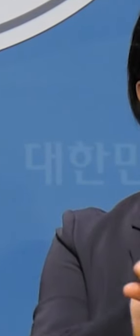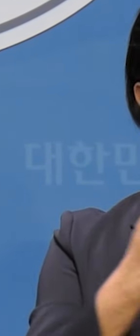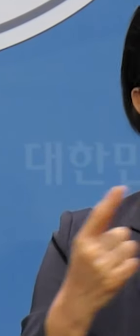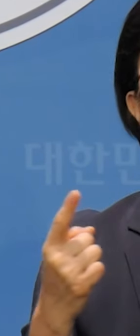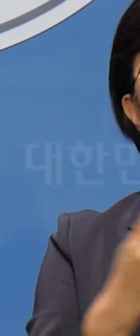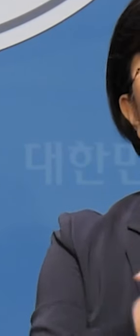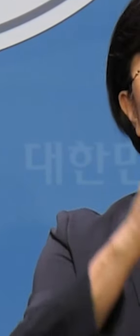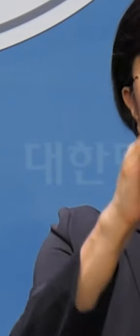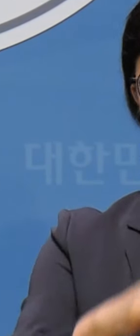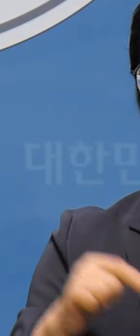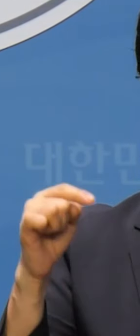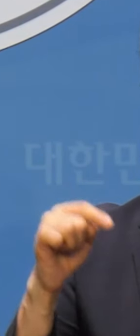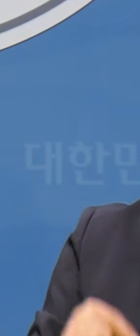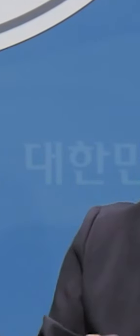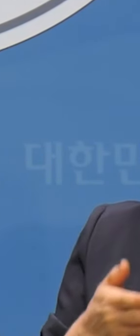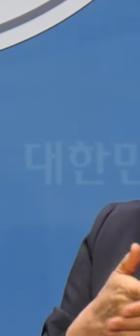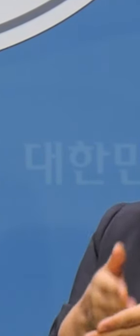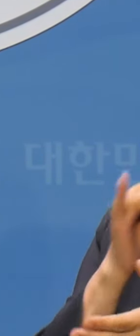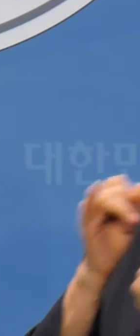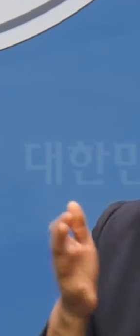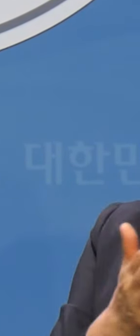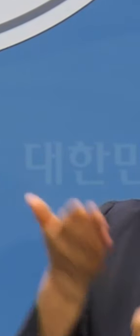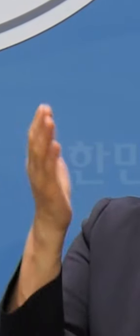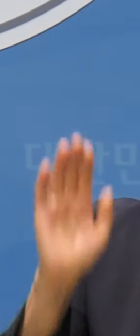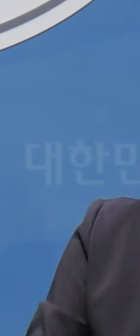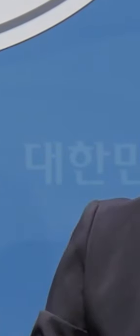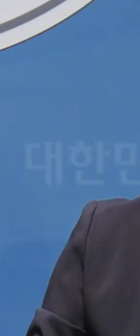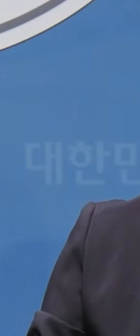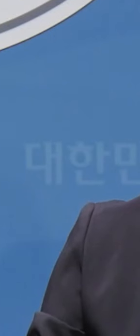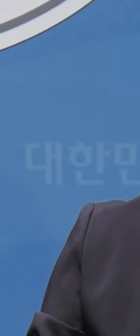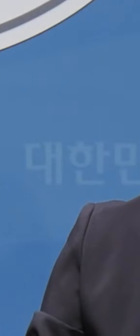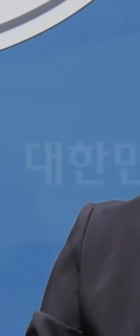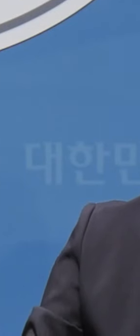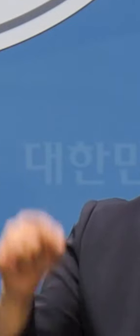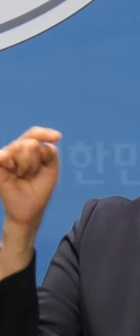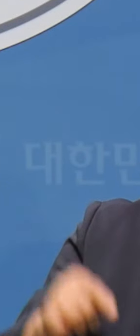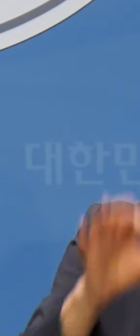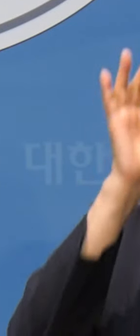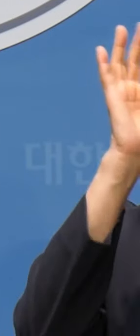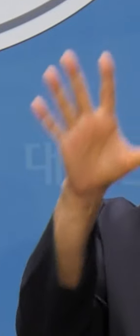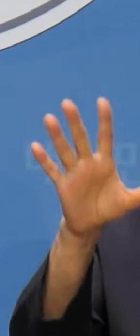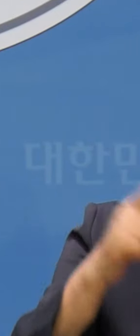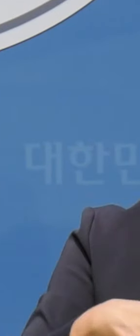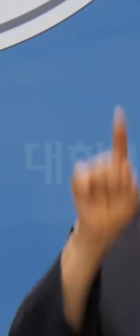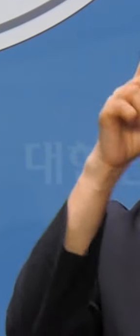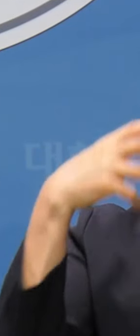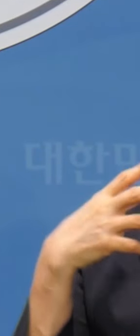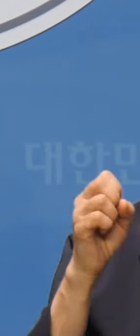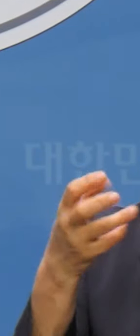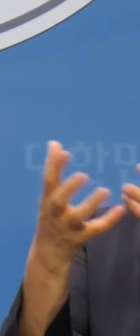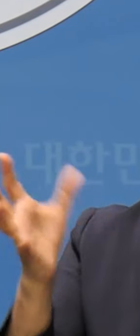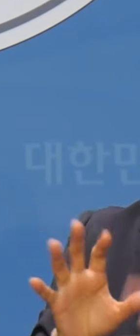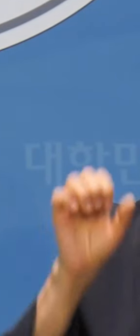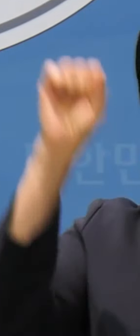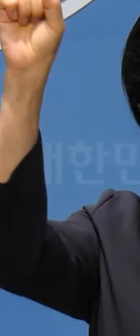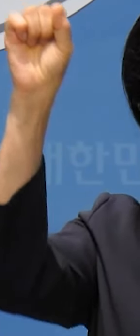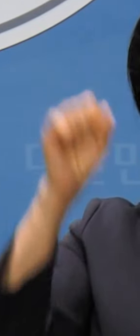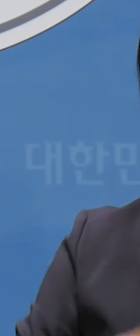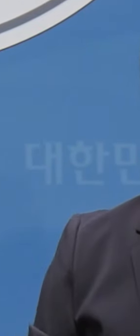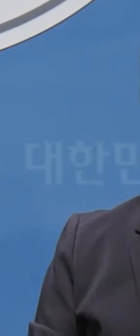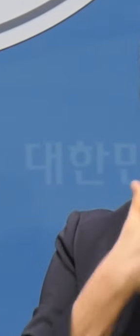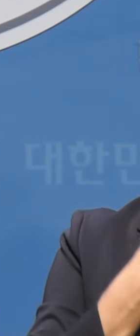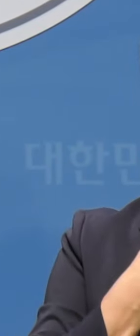대안을 협의하자고 제안했음에도 불구하고 아예 협의할 수 없다는 정부와 여당을 규탄하지 않을